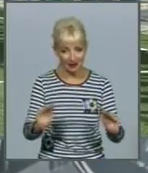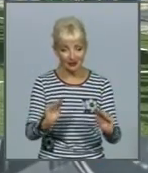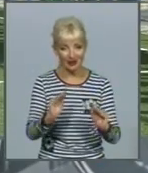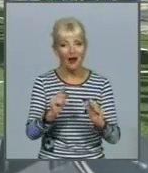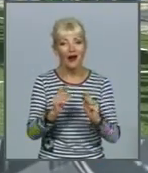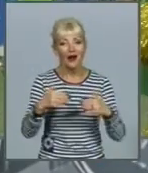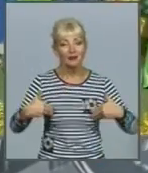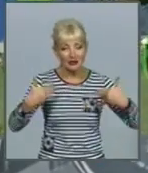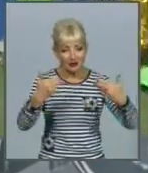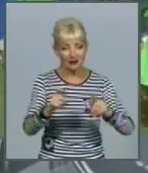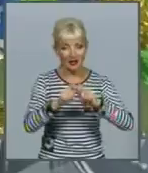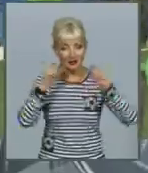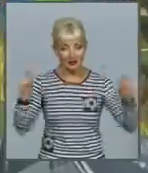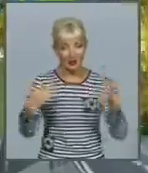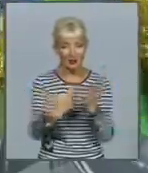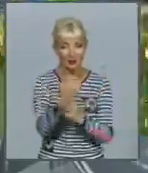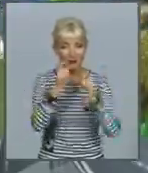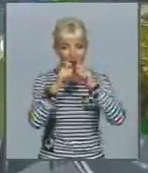шкільного стадіону.